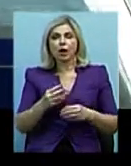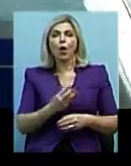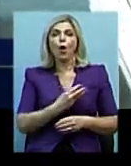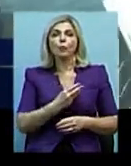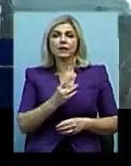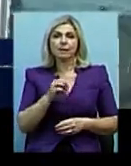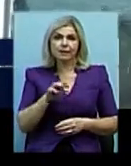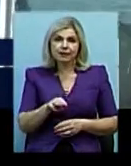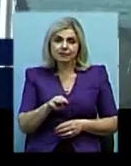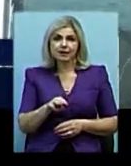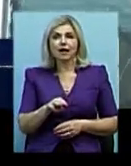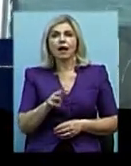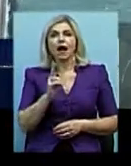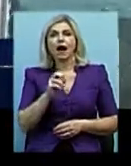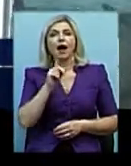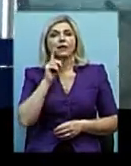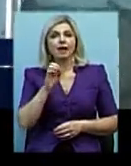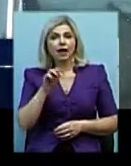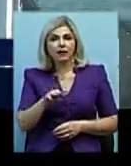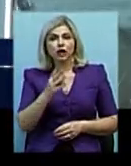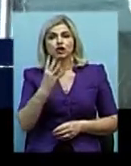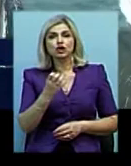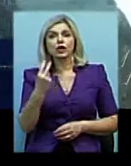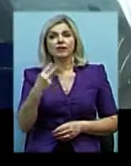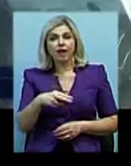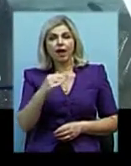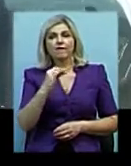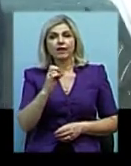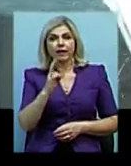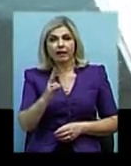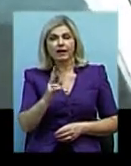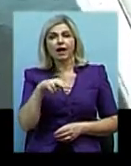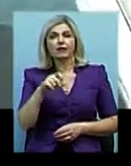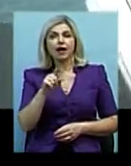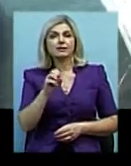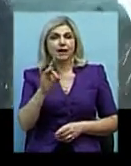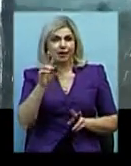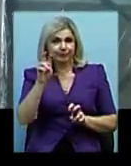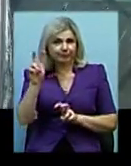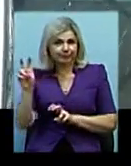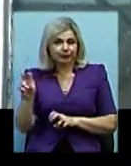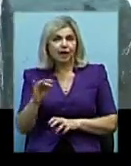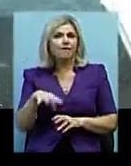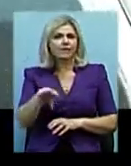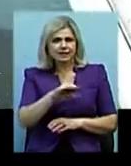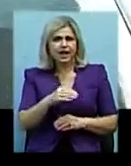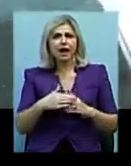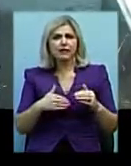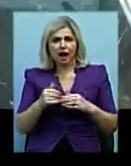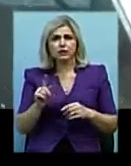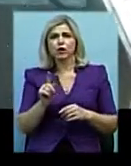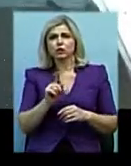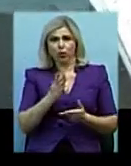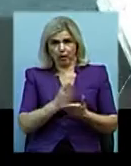Задіяно класи «Оптиміст», «Кадет», «420», «Фін», «Лазер», «Промінь». Ось. Взагалі всі класи, які є у